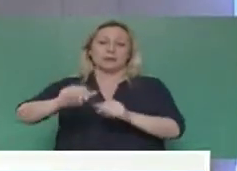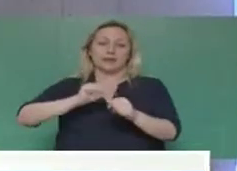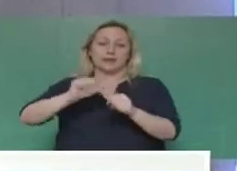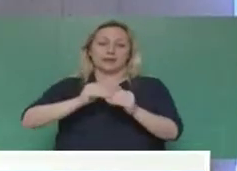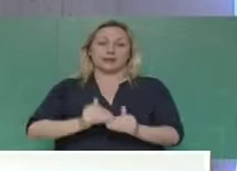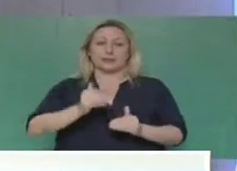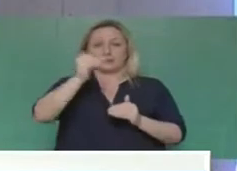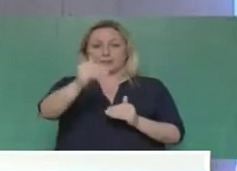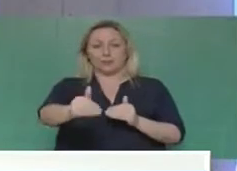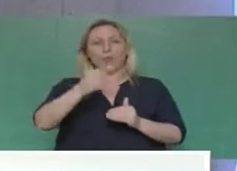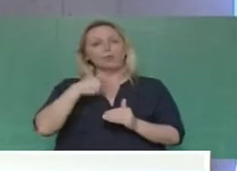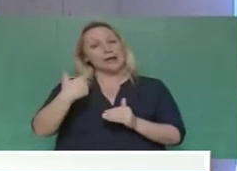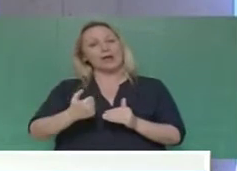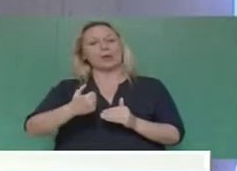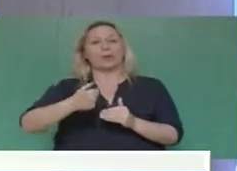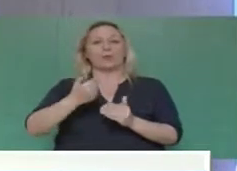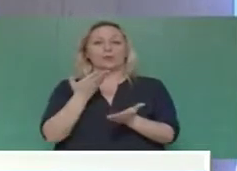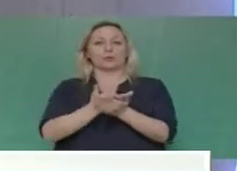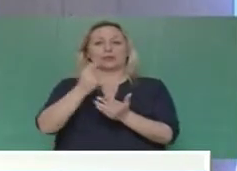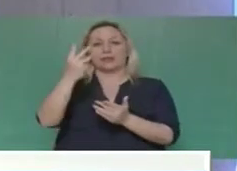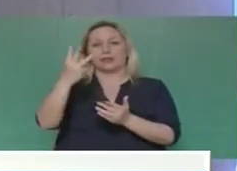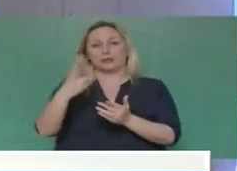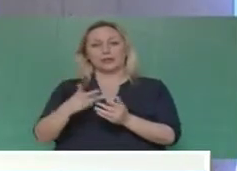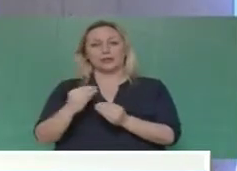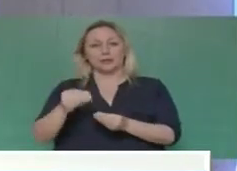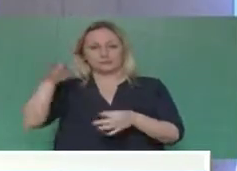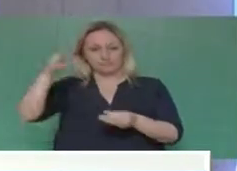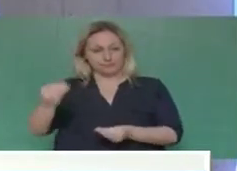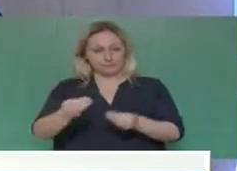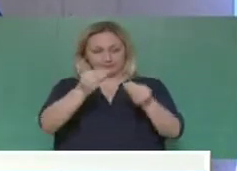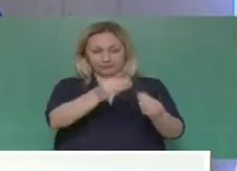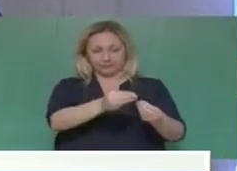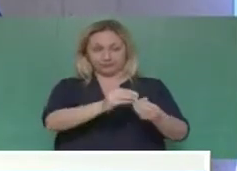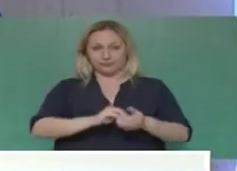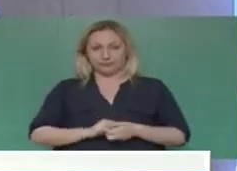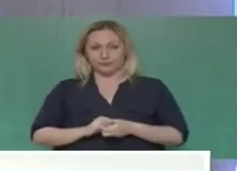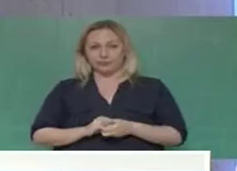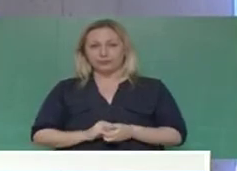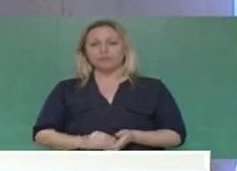επιμήκυση αυτή η διαβούλευση. Αυτό που μπορώ να πω όμως είναι ότι